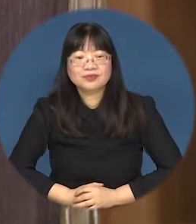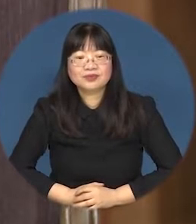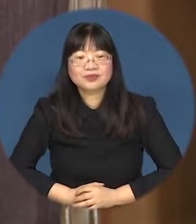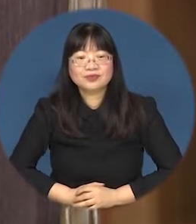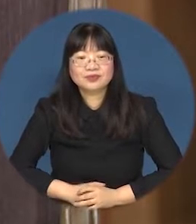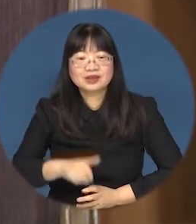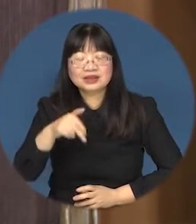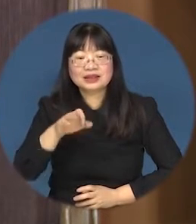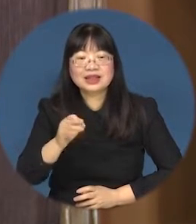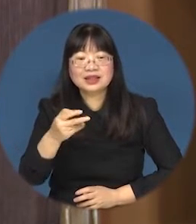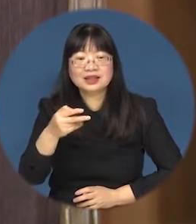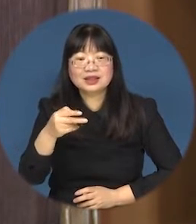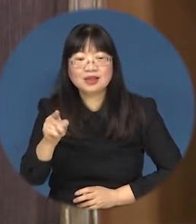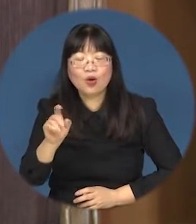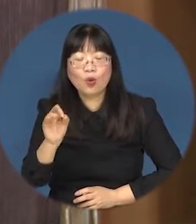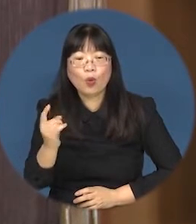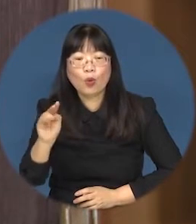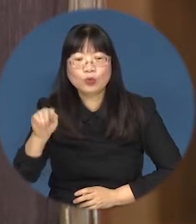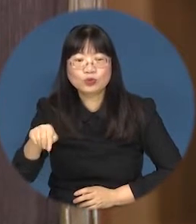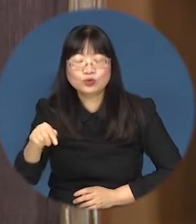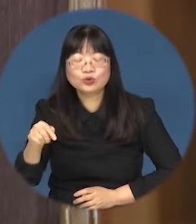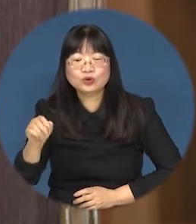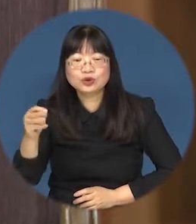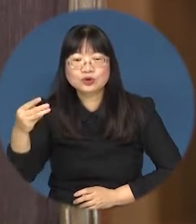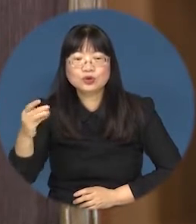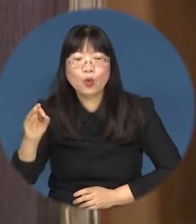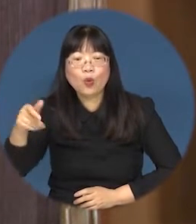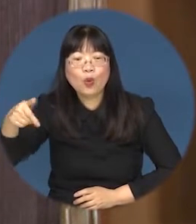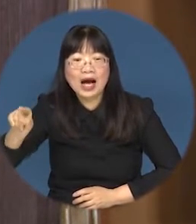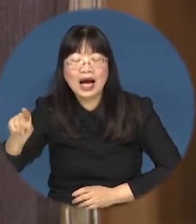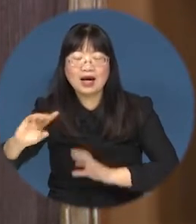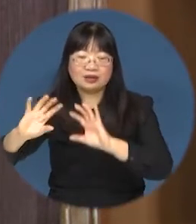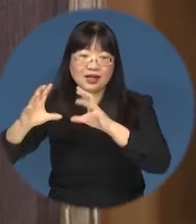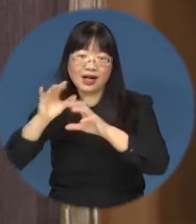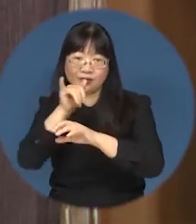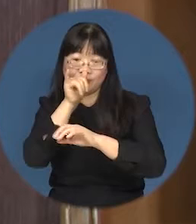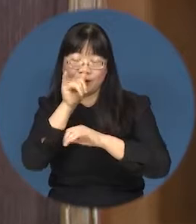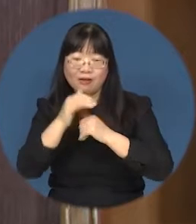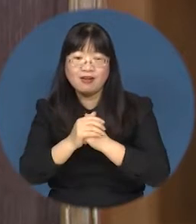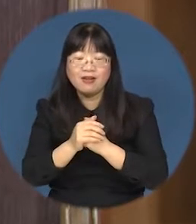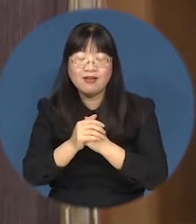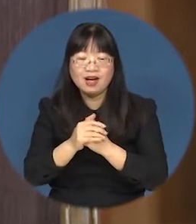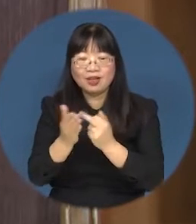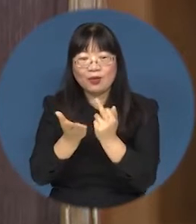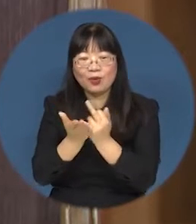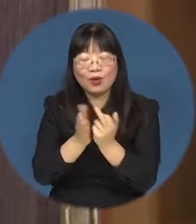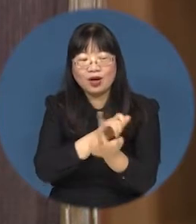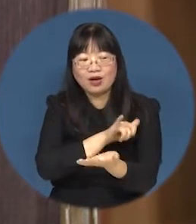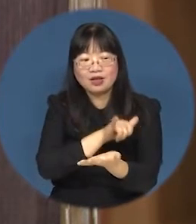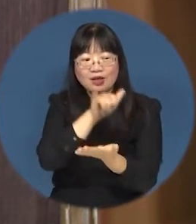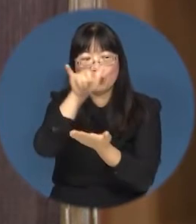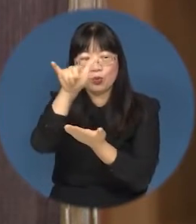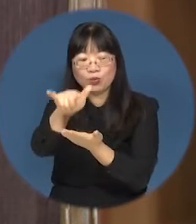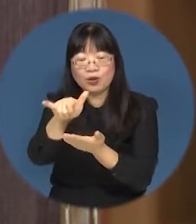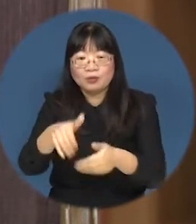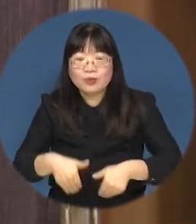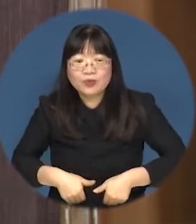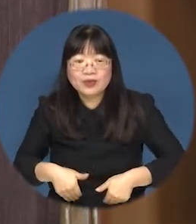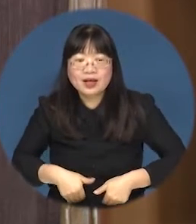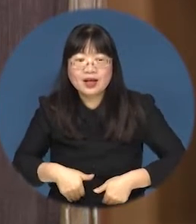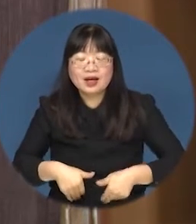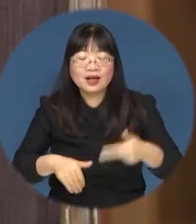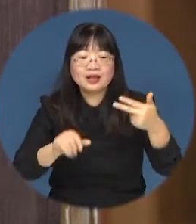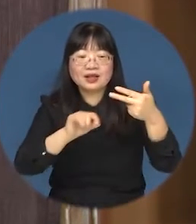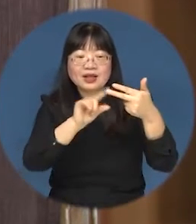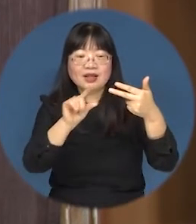킹덤 오브 통가라는 나라인데 통가. 예. 거기서 이제 바바오라는 섬으로 이제 비행기를 타고 다시 들어가야 되는데 7, 8,